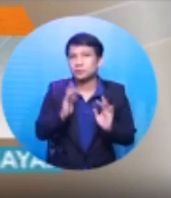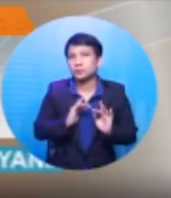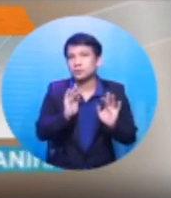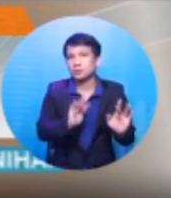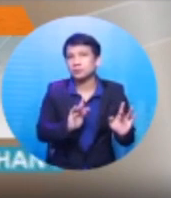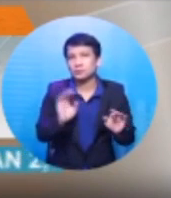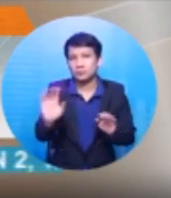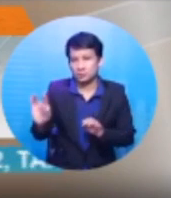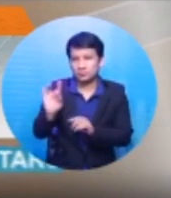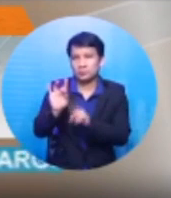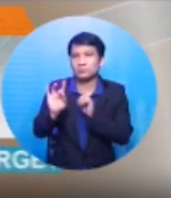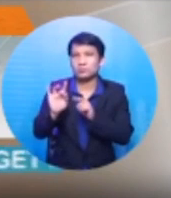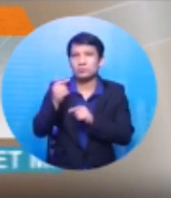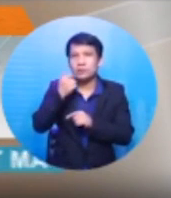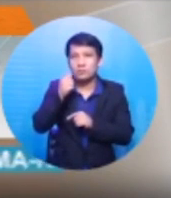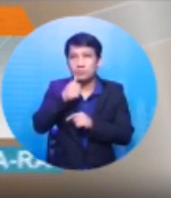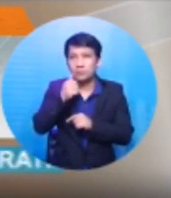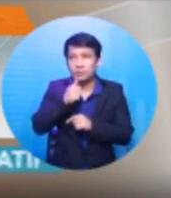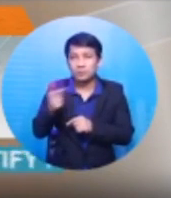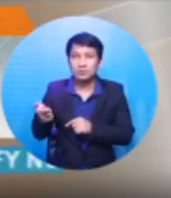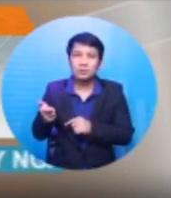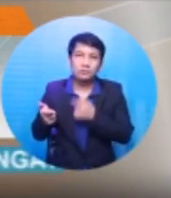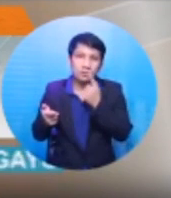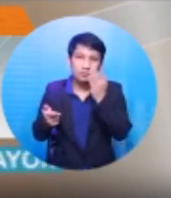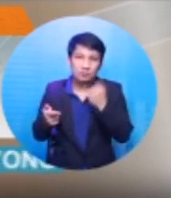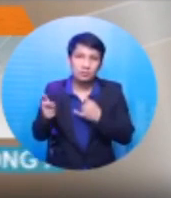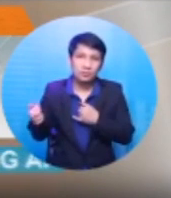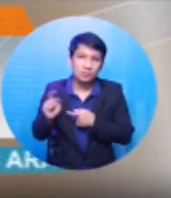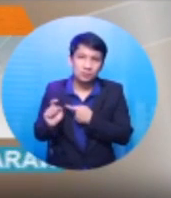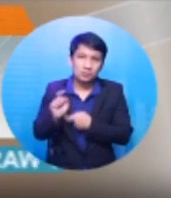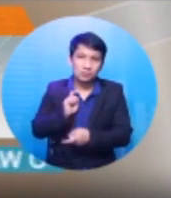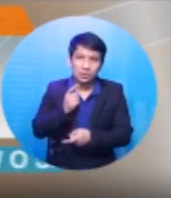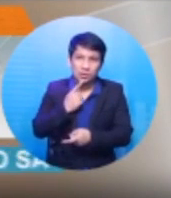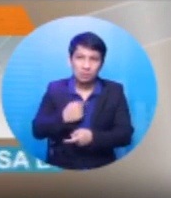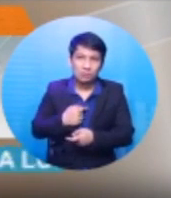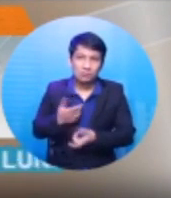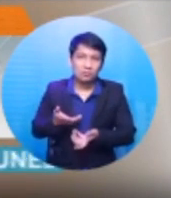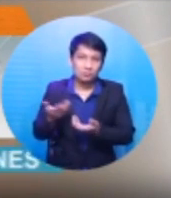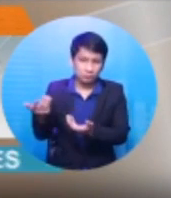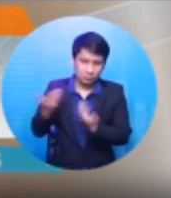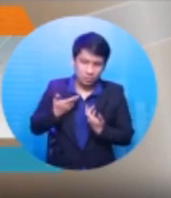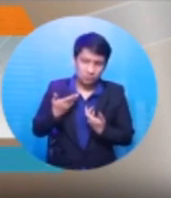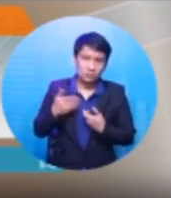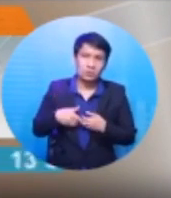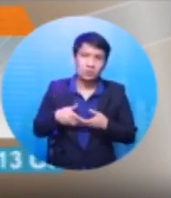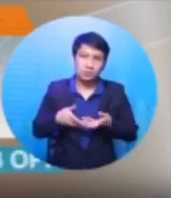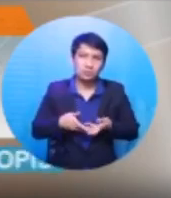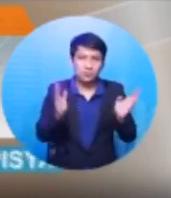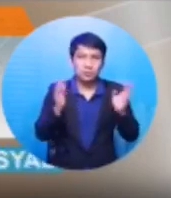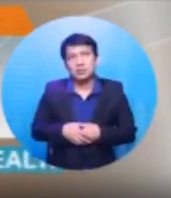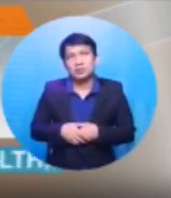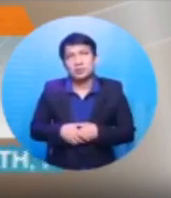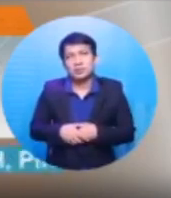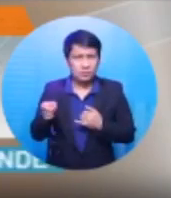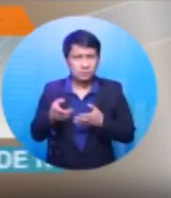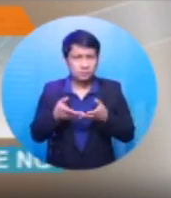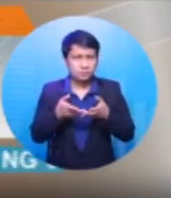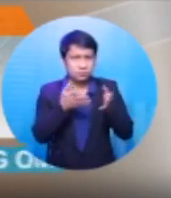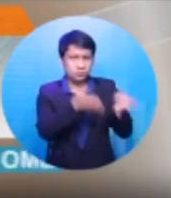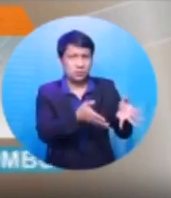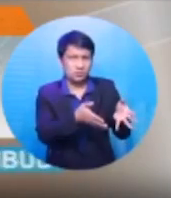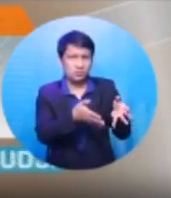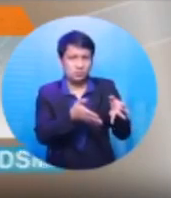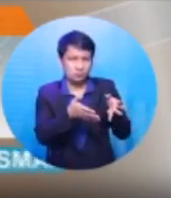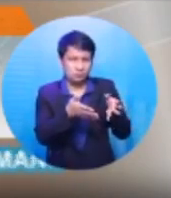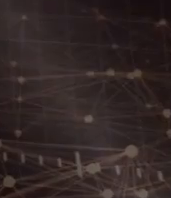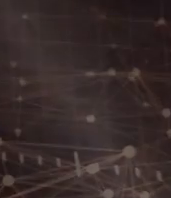Mas pinili pa niya yung kabit niya, sir, eh. Nag-text po siya sa akin. Sabi niya, pabayaan mo na ako. Sabi niyang ganun, sir. Bakit daw pabayaan